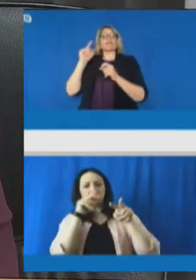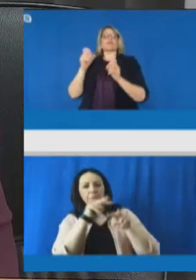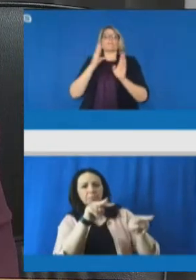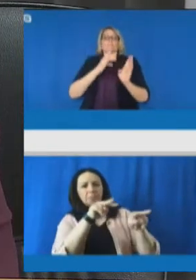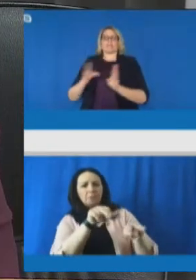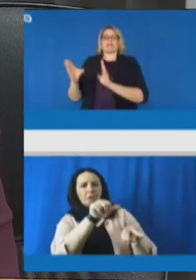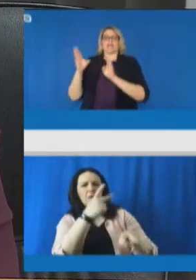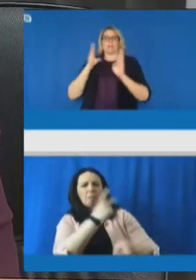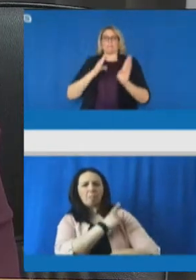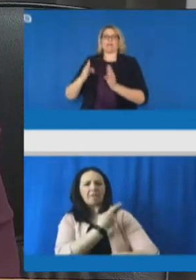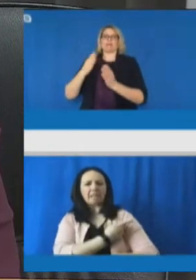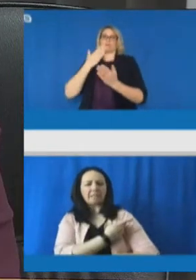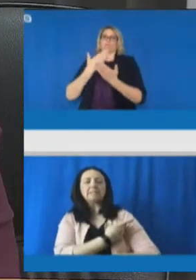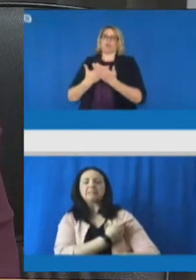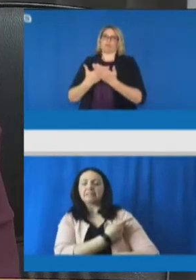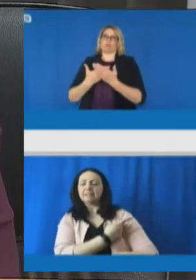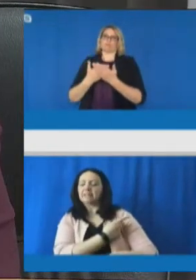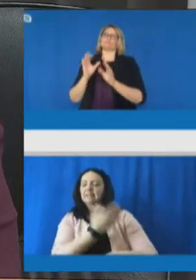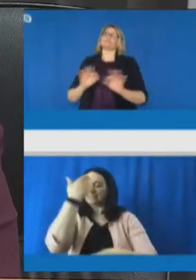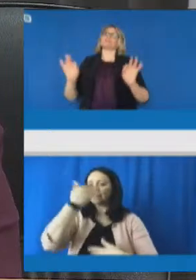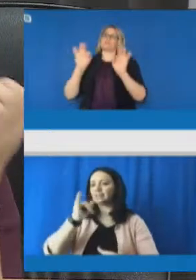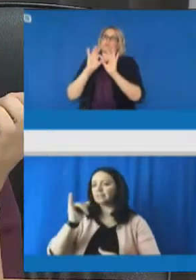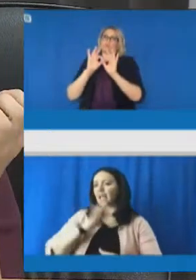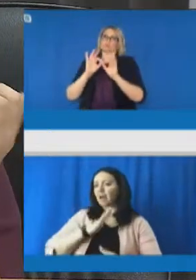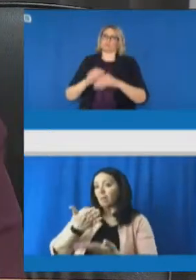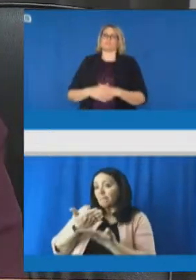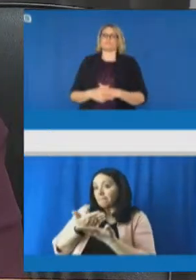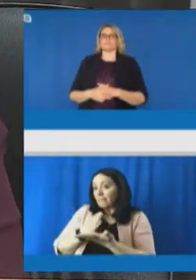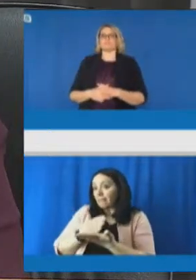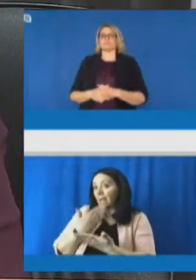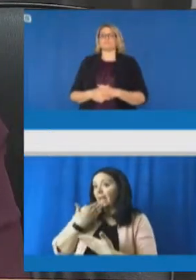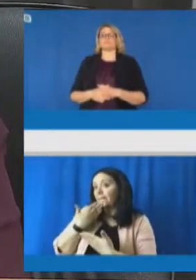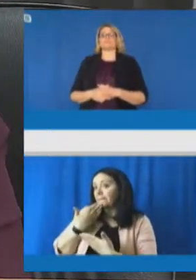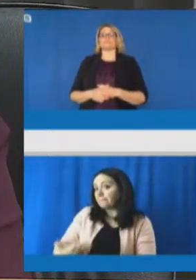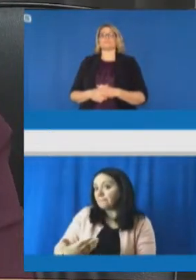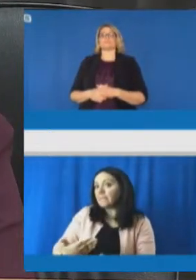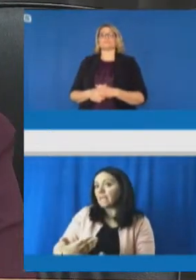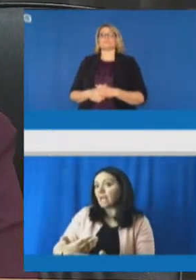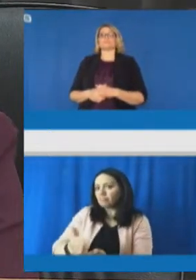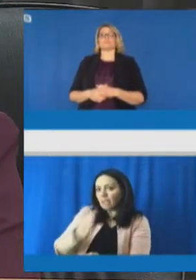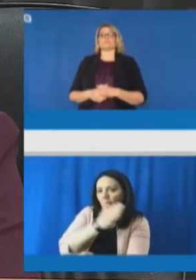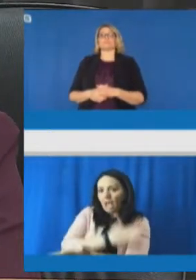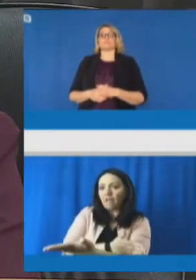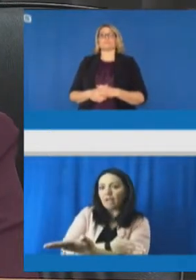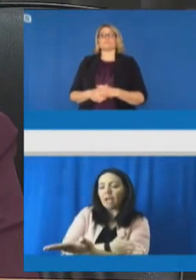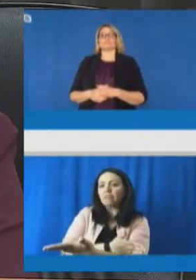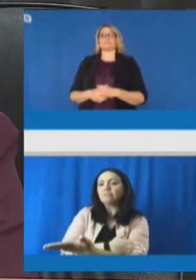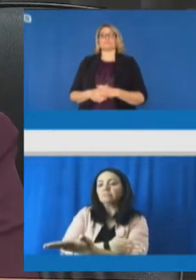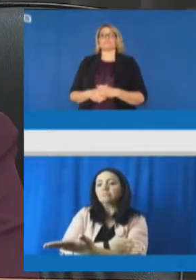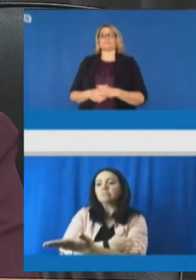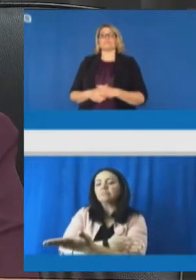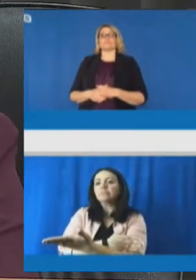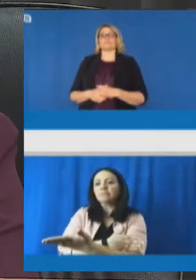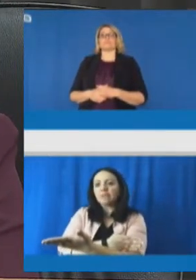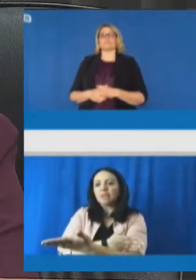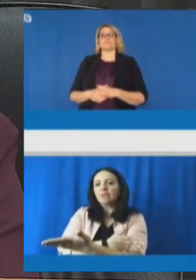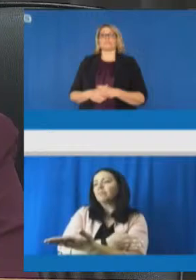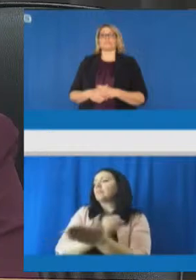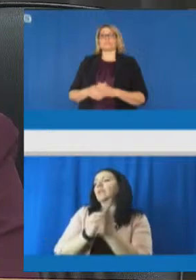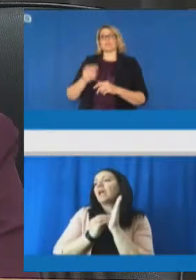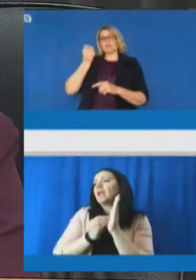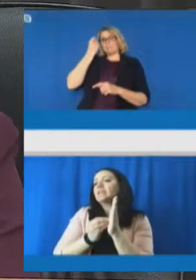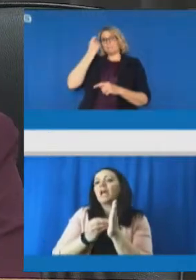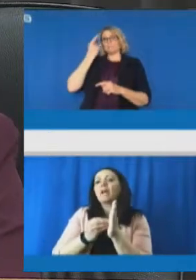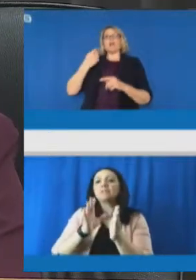leur vaccin tout en même temps. Ça marche pas. C'est pour ça qu'on veut que les gens du Nouveau-Brunswick faire